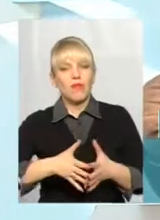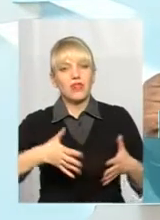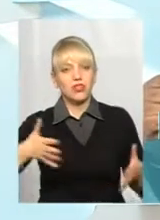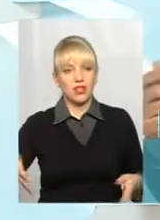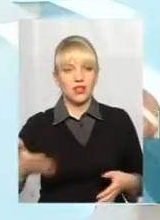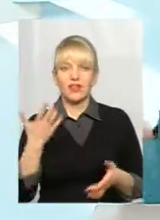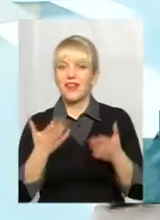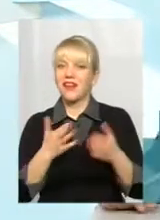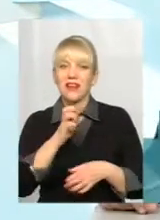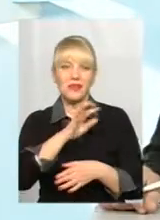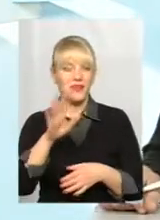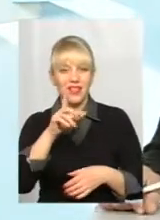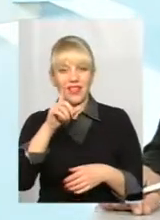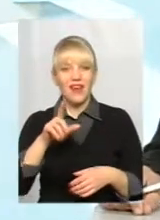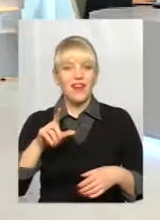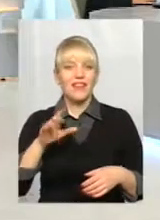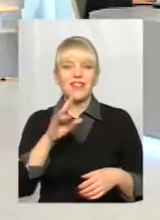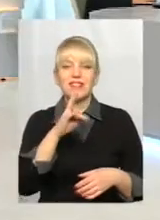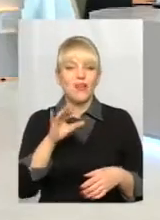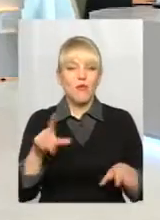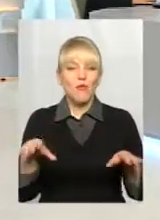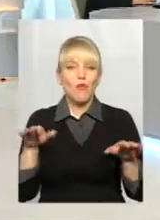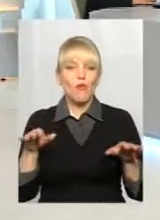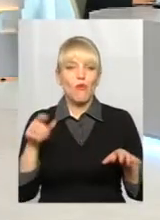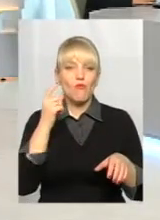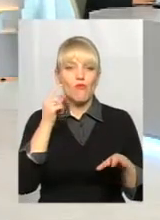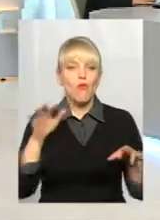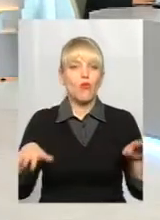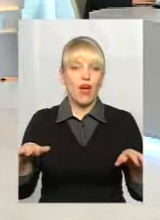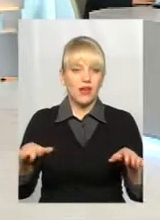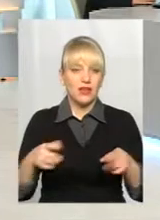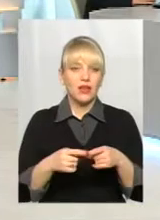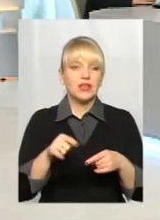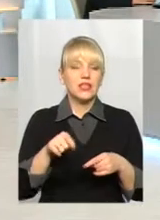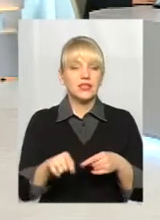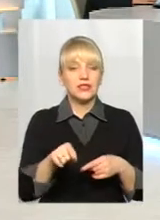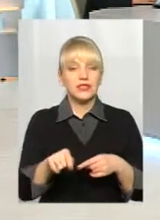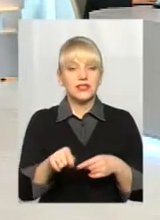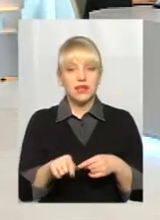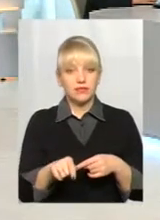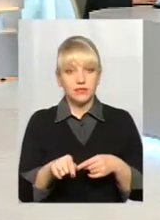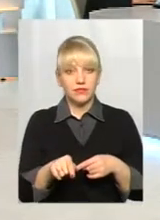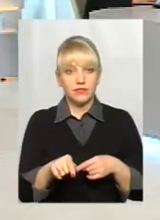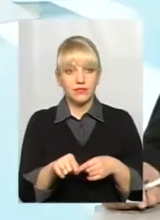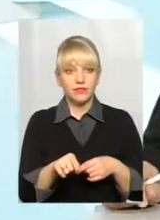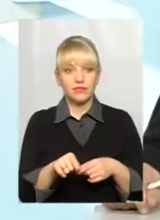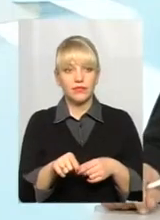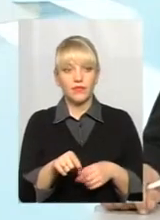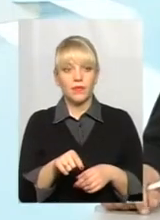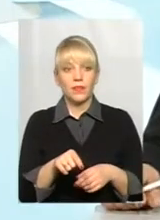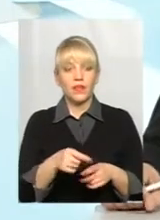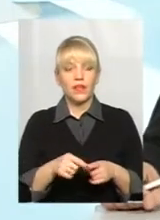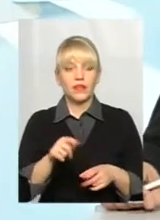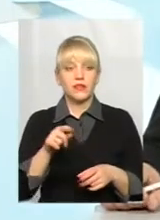там, які похоронили цей проєкт, так? От. А я також думаю, що через це